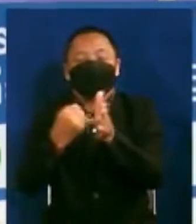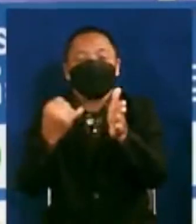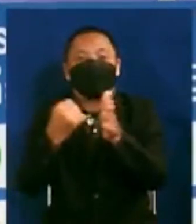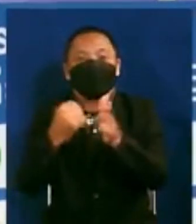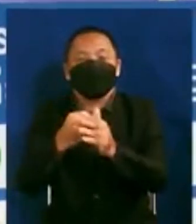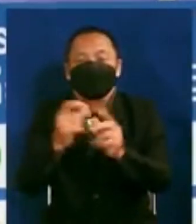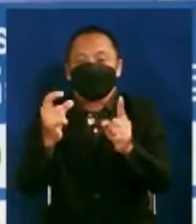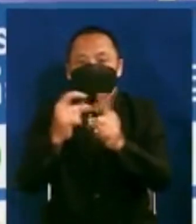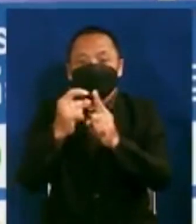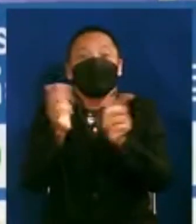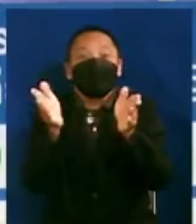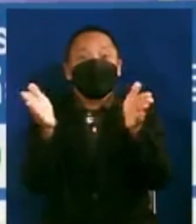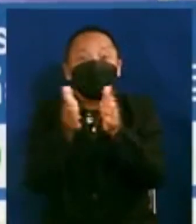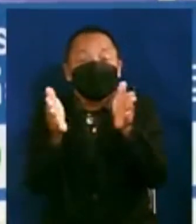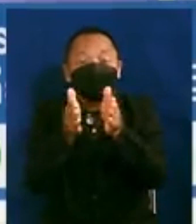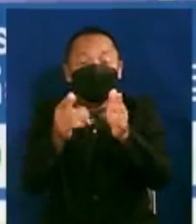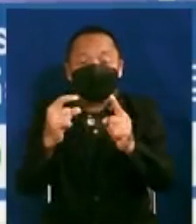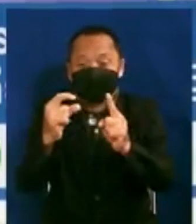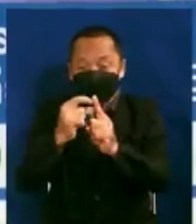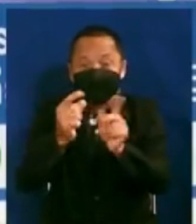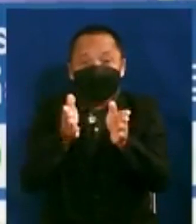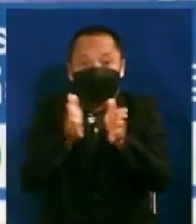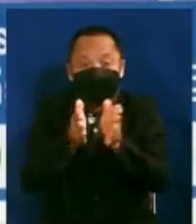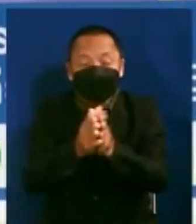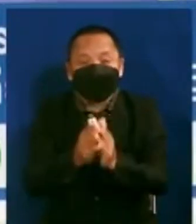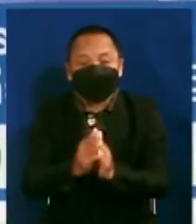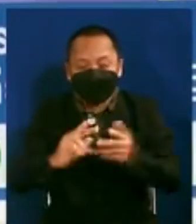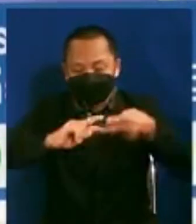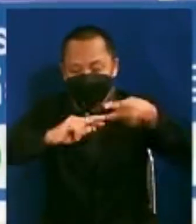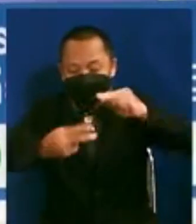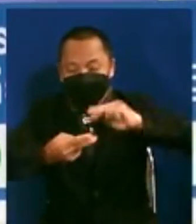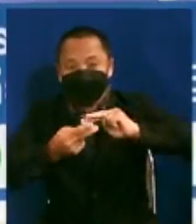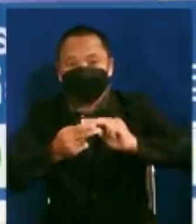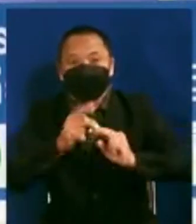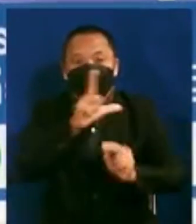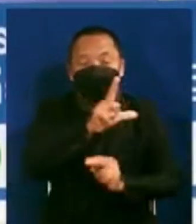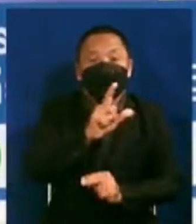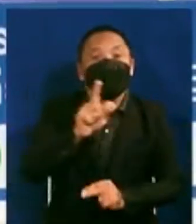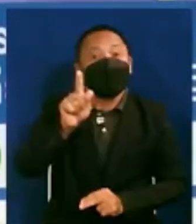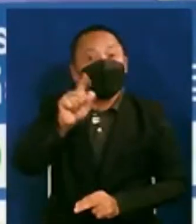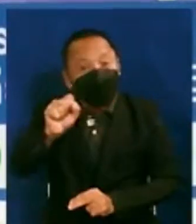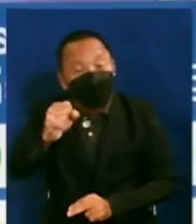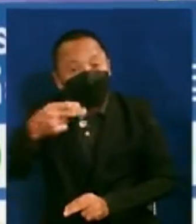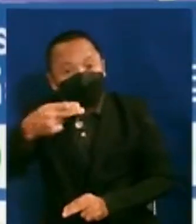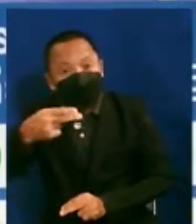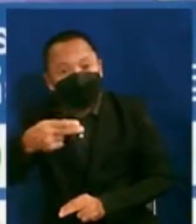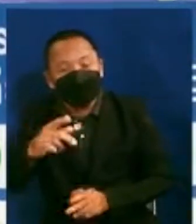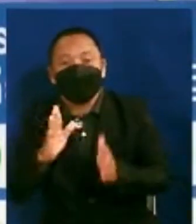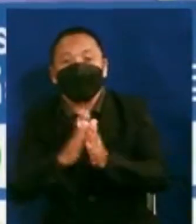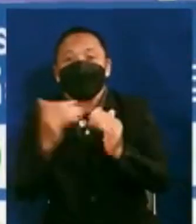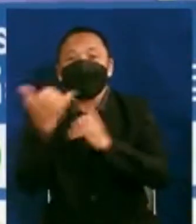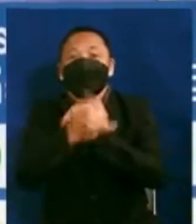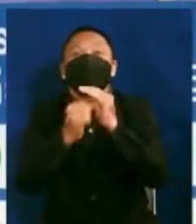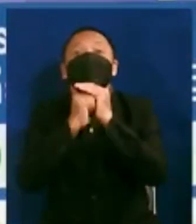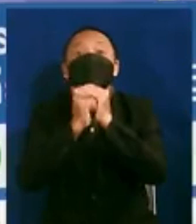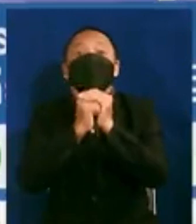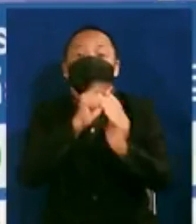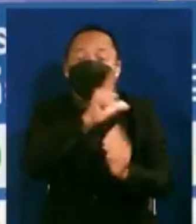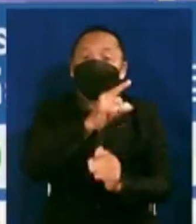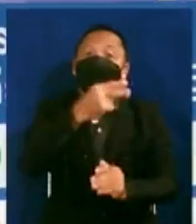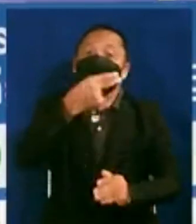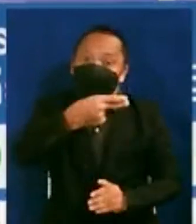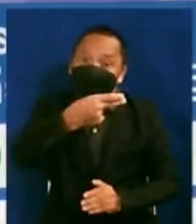อักษรย่อตามกรดอะมิโนที่เปลี่ยนว่าเป็นสายพันธุ์ L สายพันธุ์ S นะครับอู่ฮั่นนี่ออกมาเป็นสายพันธุ์ L กับ